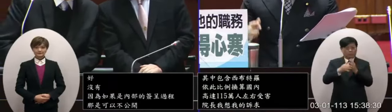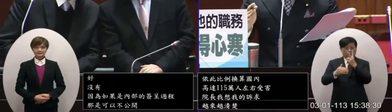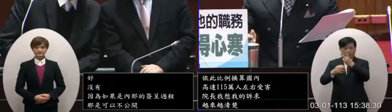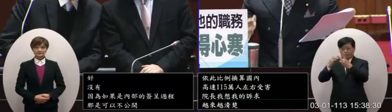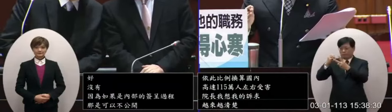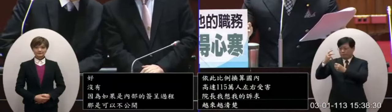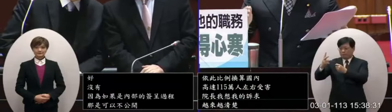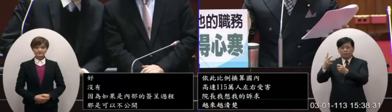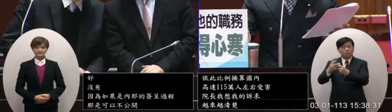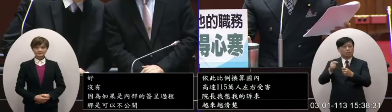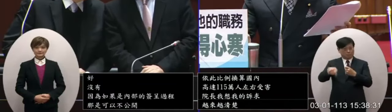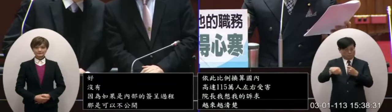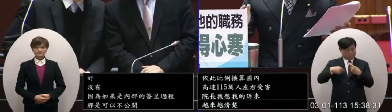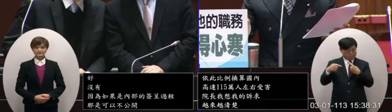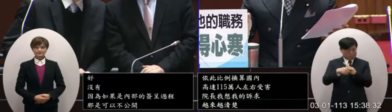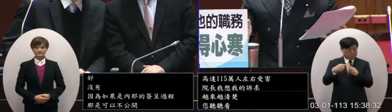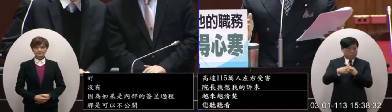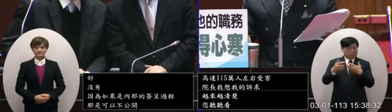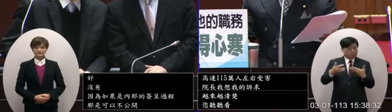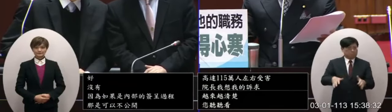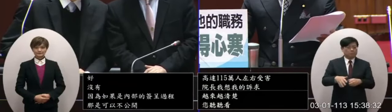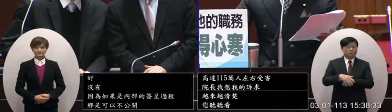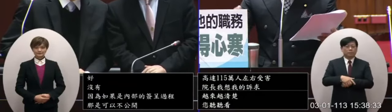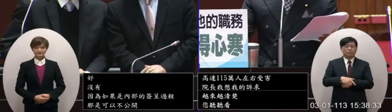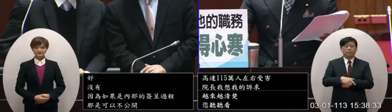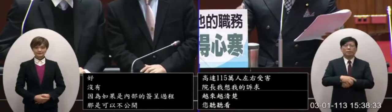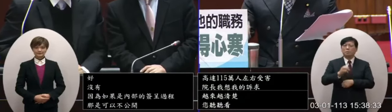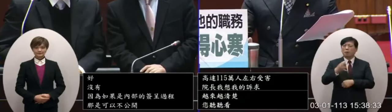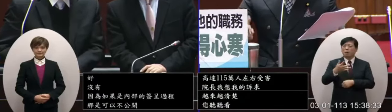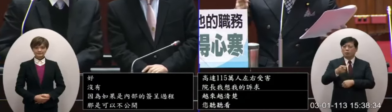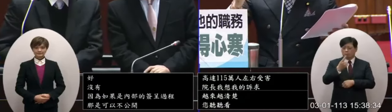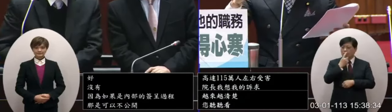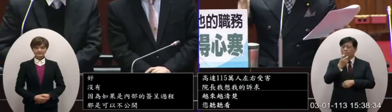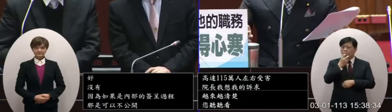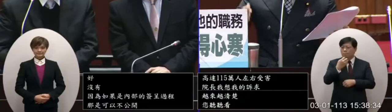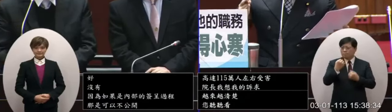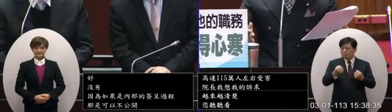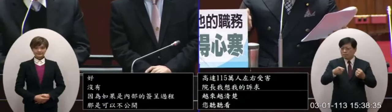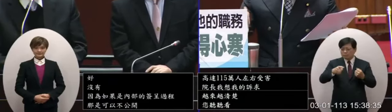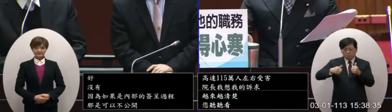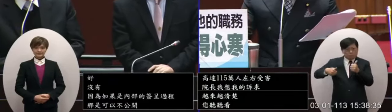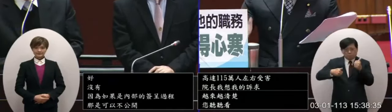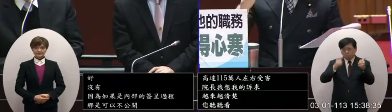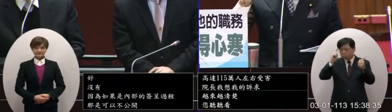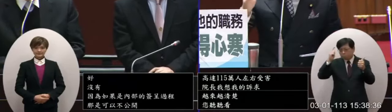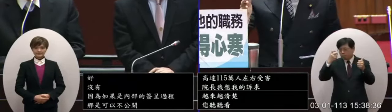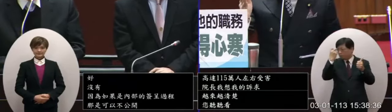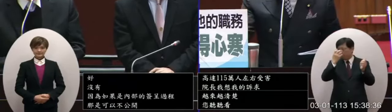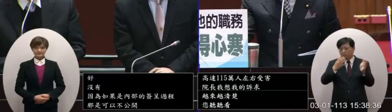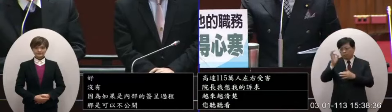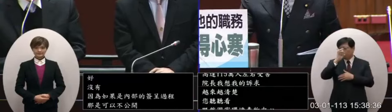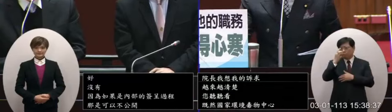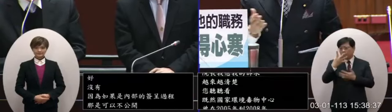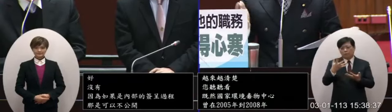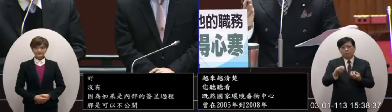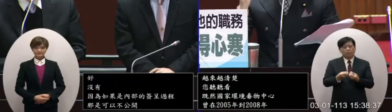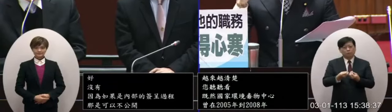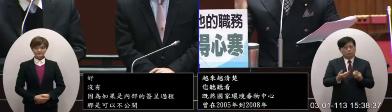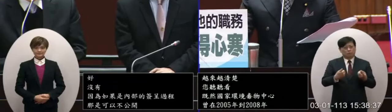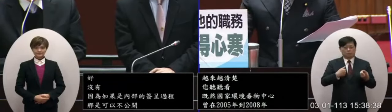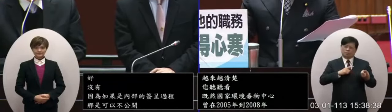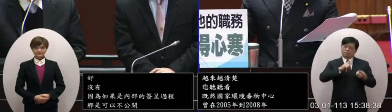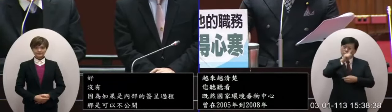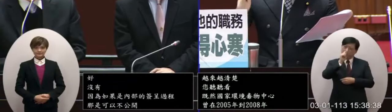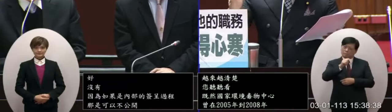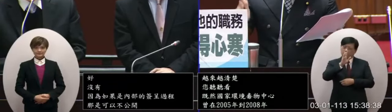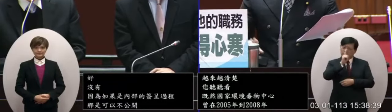2005年到2008年做过这样子的研究报告，为何中央在溯源管理仍找不到源头？这是我所